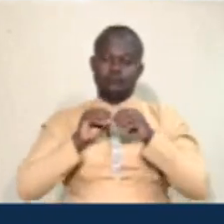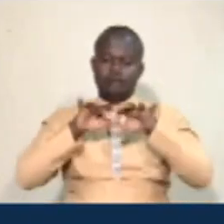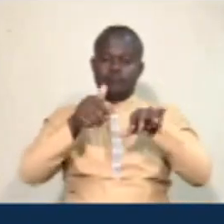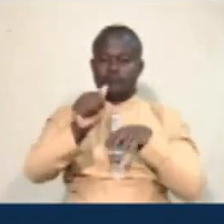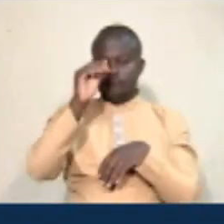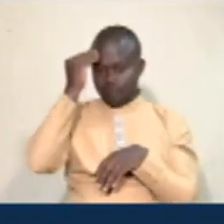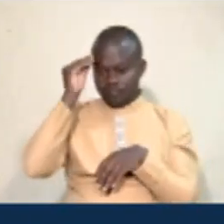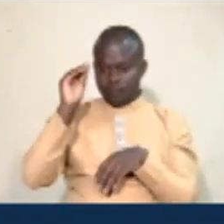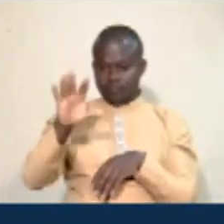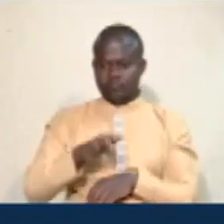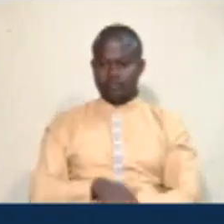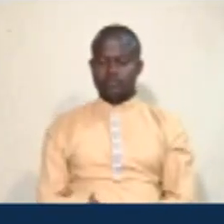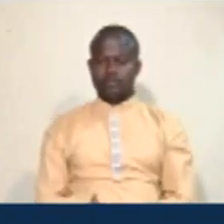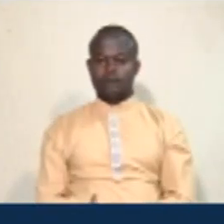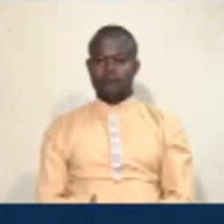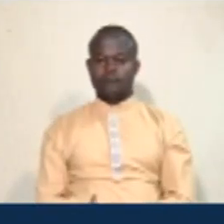butumwa. Hano